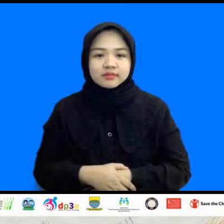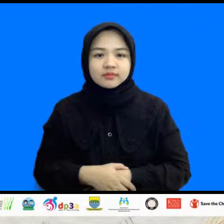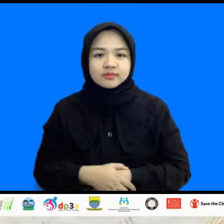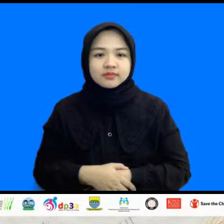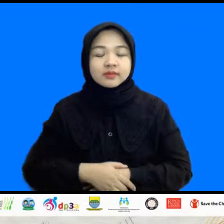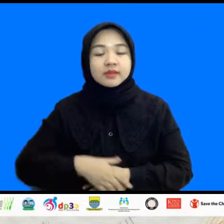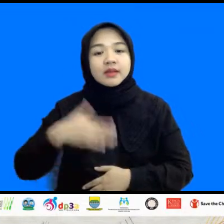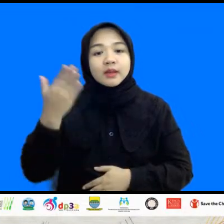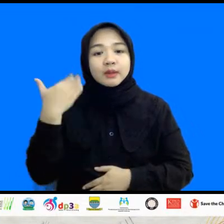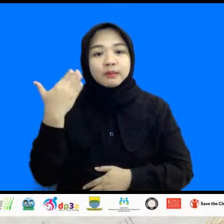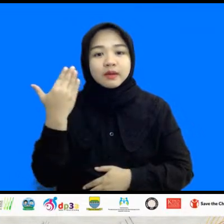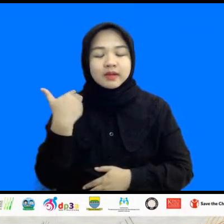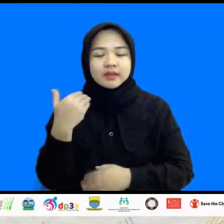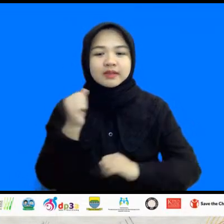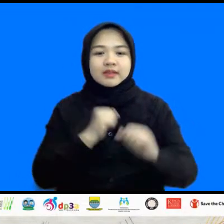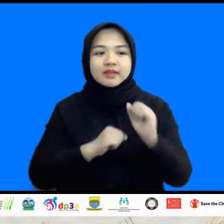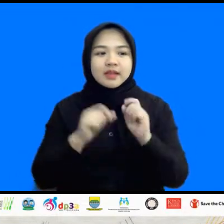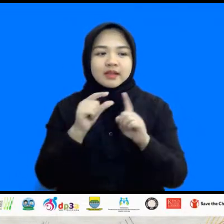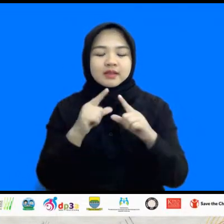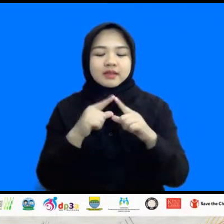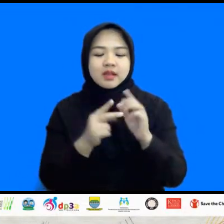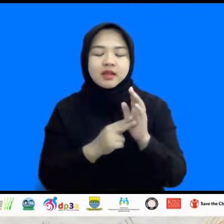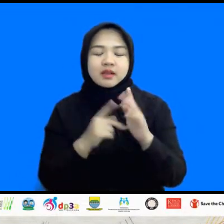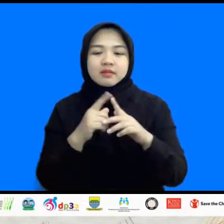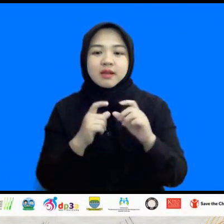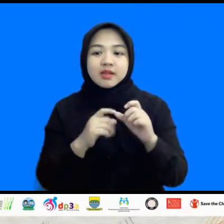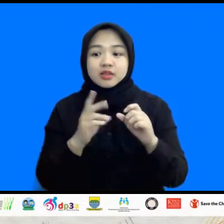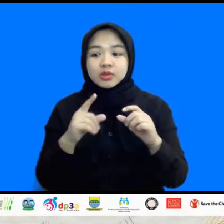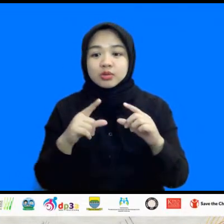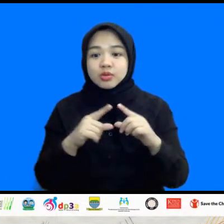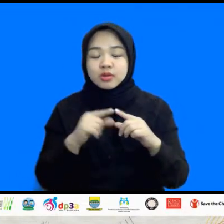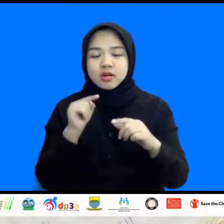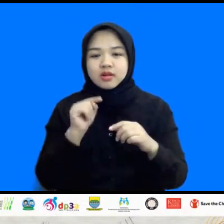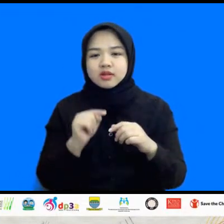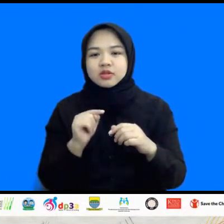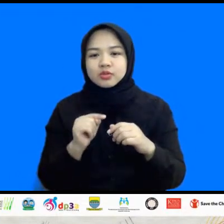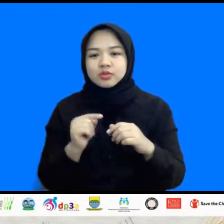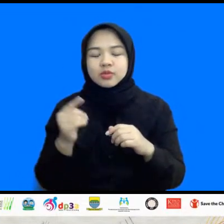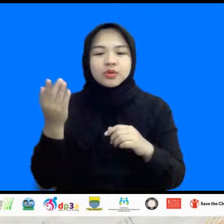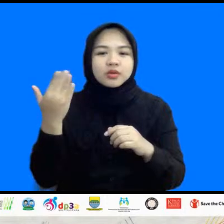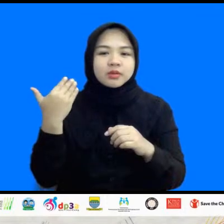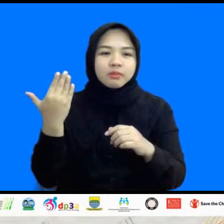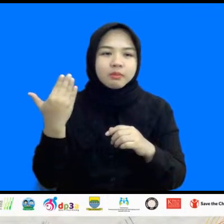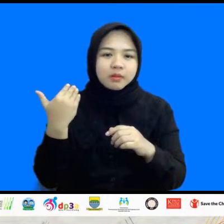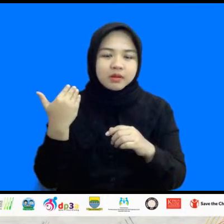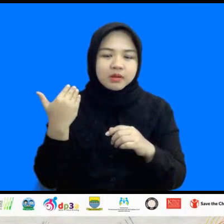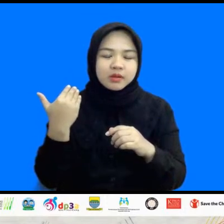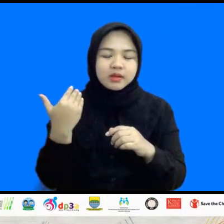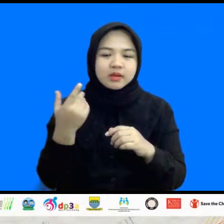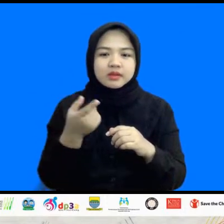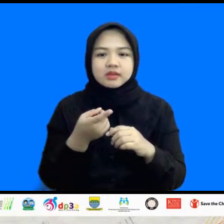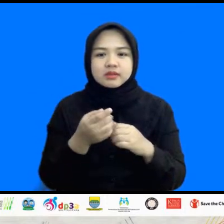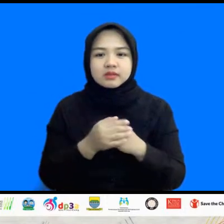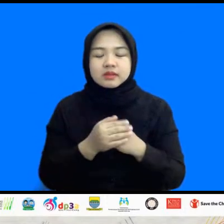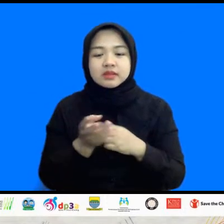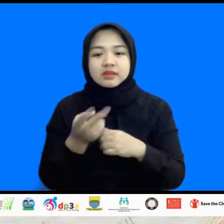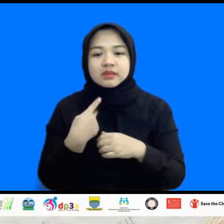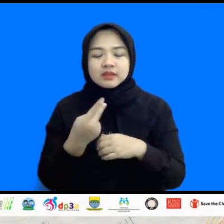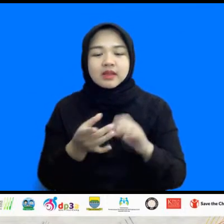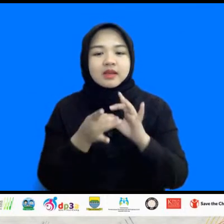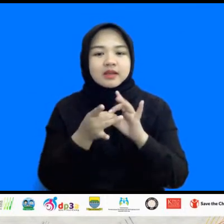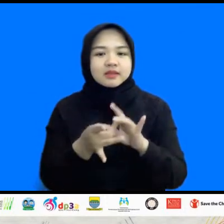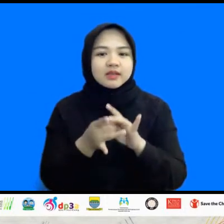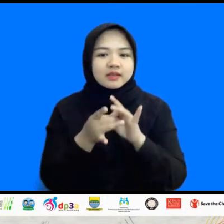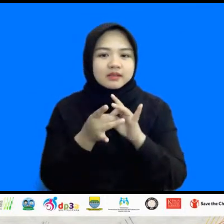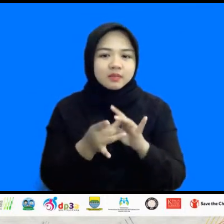kemarin pelaksanaan Pancasora itu kan, pagelaran Pancasora itu memang kita kerjasama